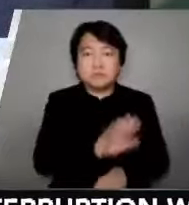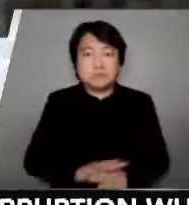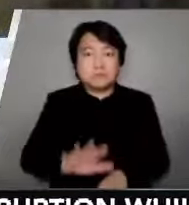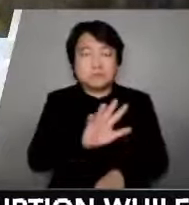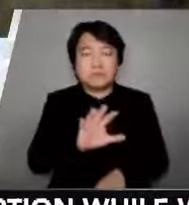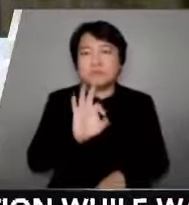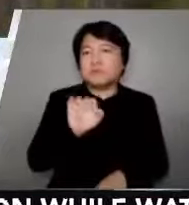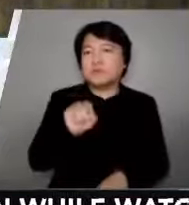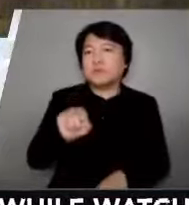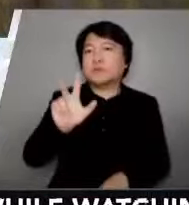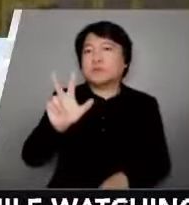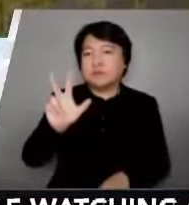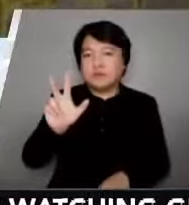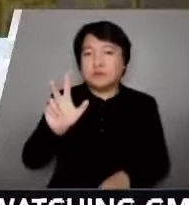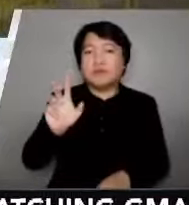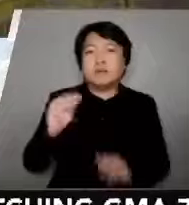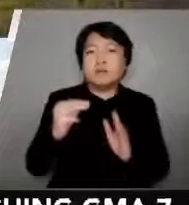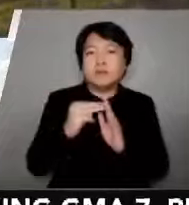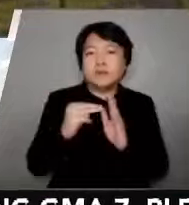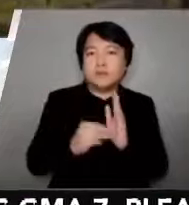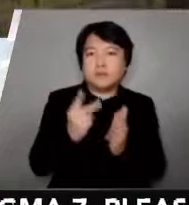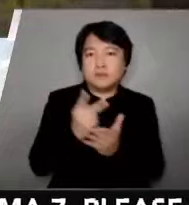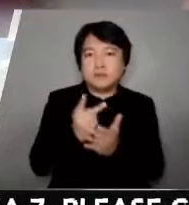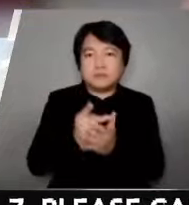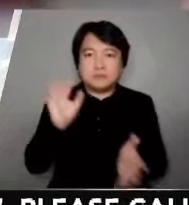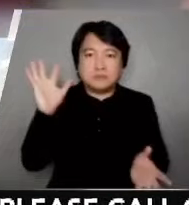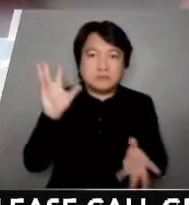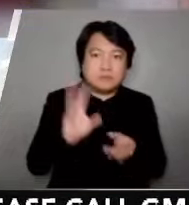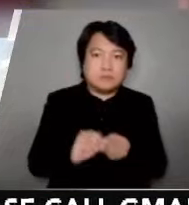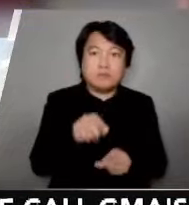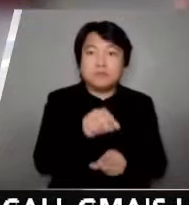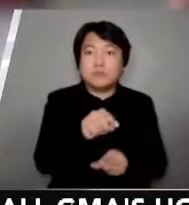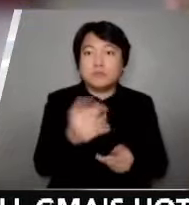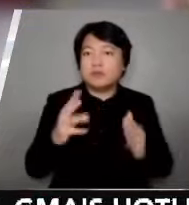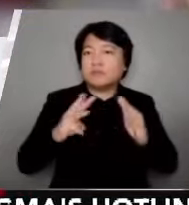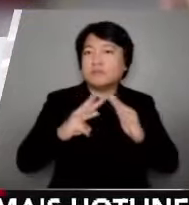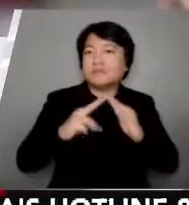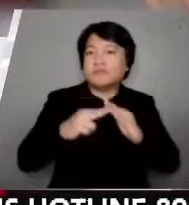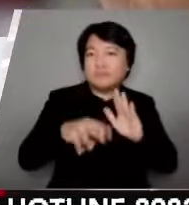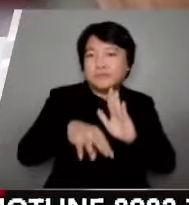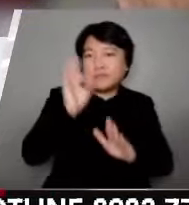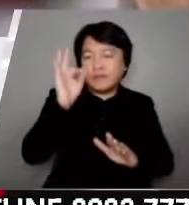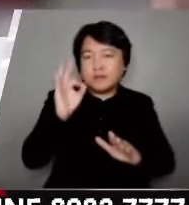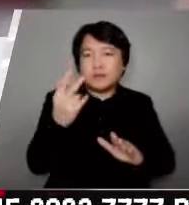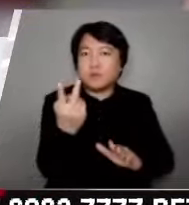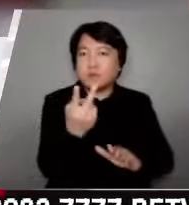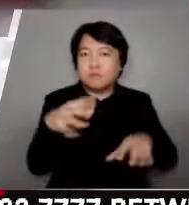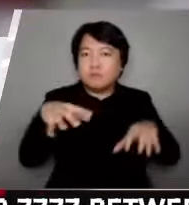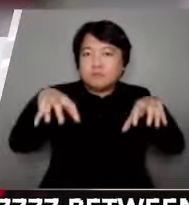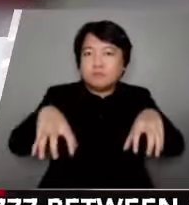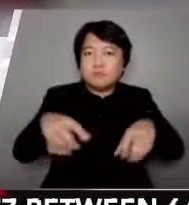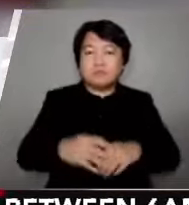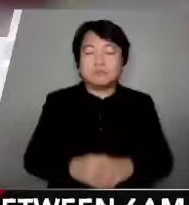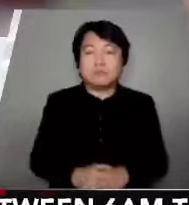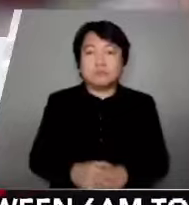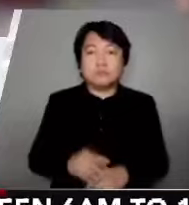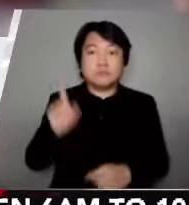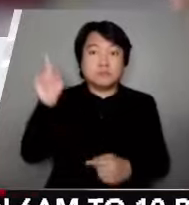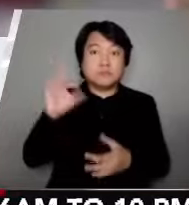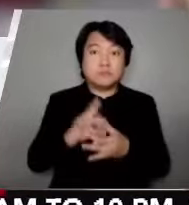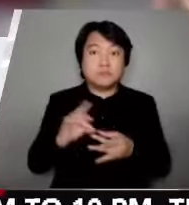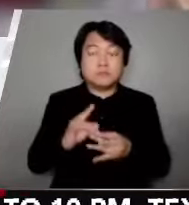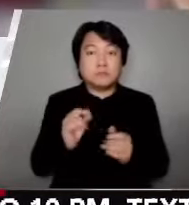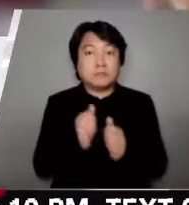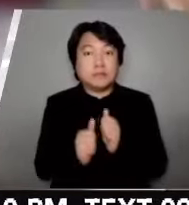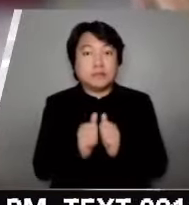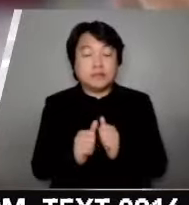appliance na nasabat sa dalawang warehouse pag sinabi po nating uncertified ito walang PS Mark ito walang icc Yun pong PS